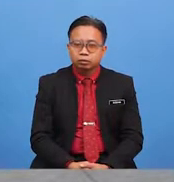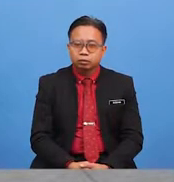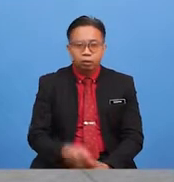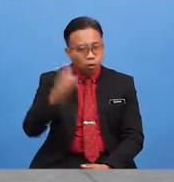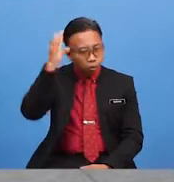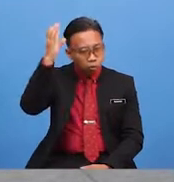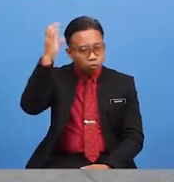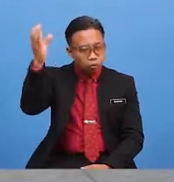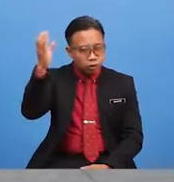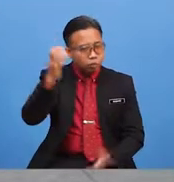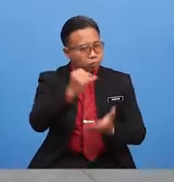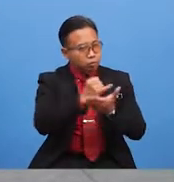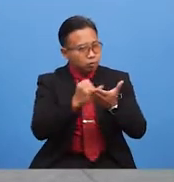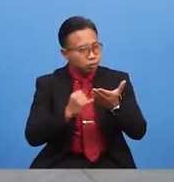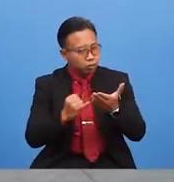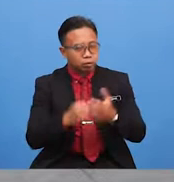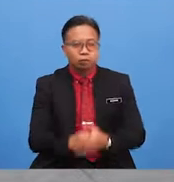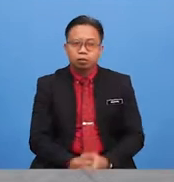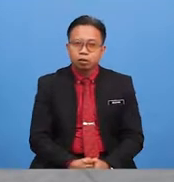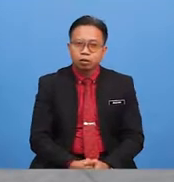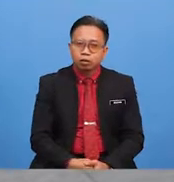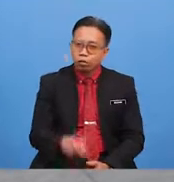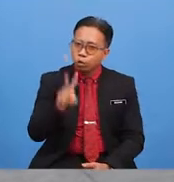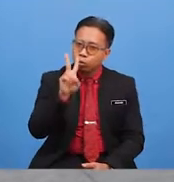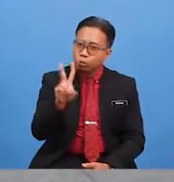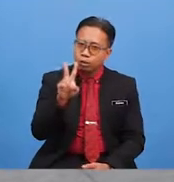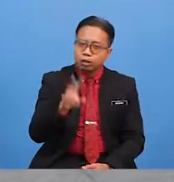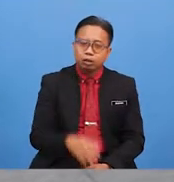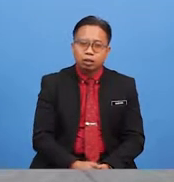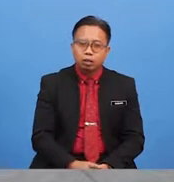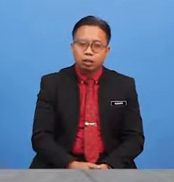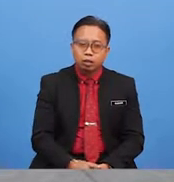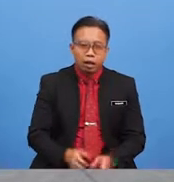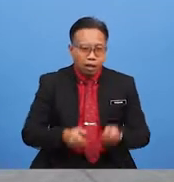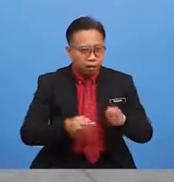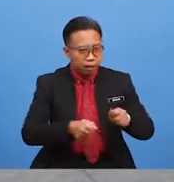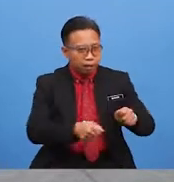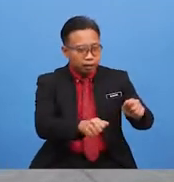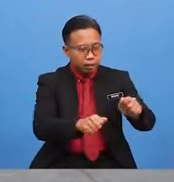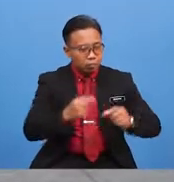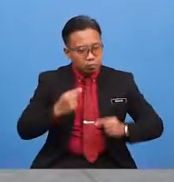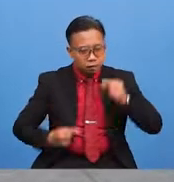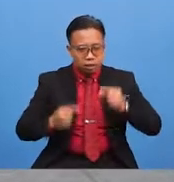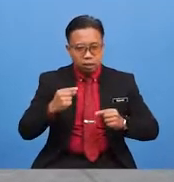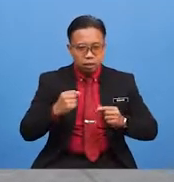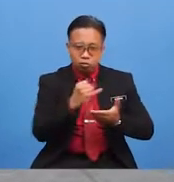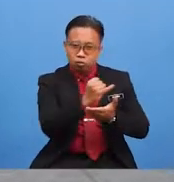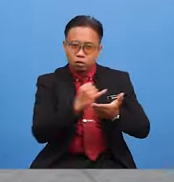konsep seni lukisan. Kedua, aliran dan gaya seni lukisan